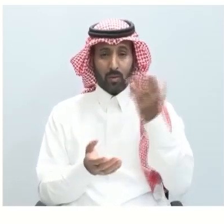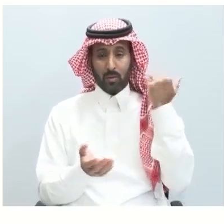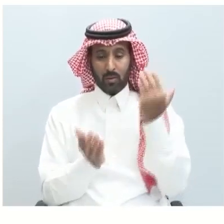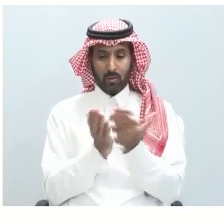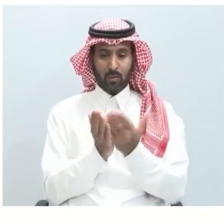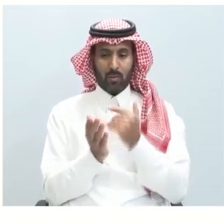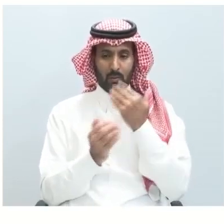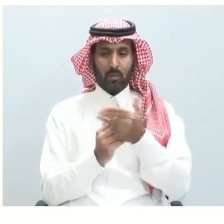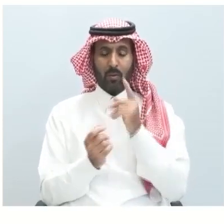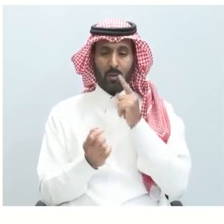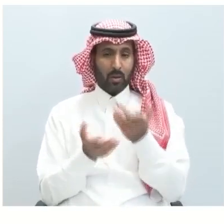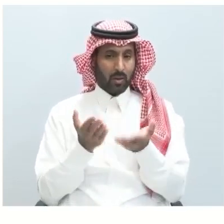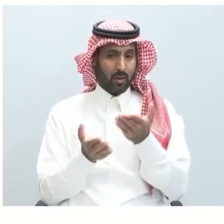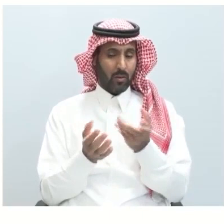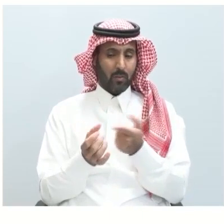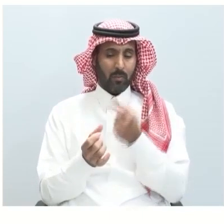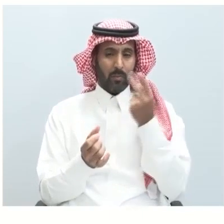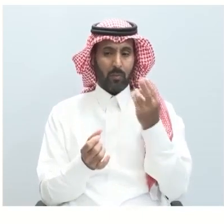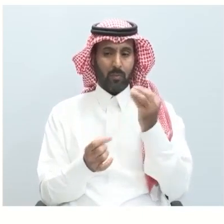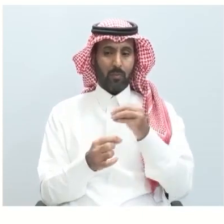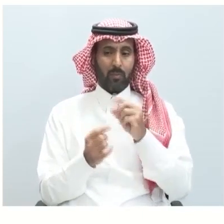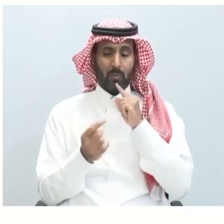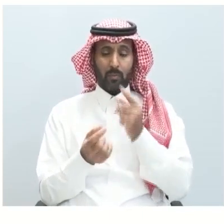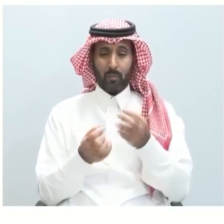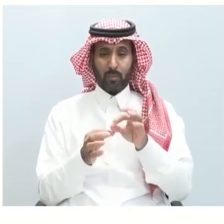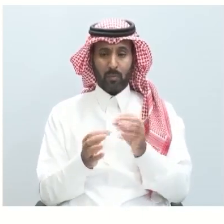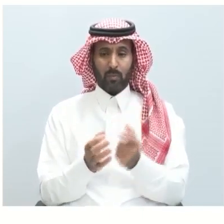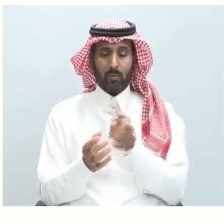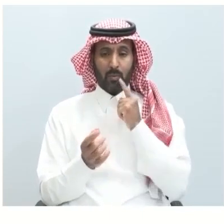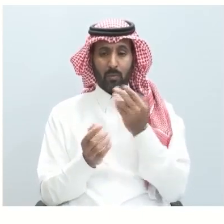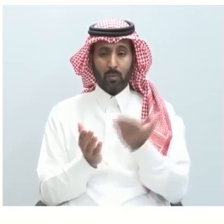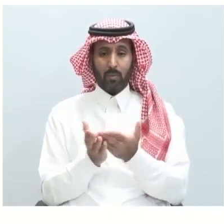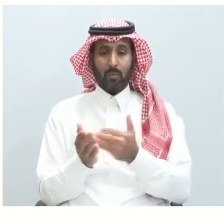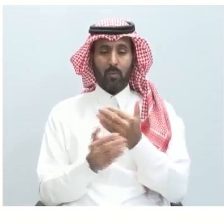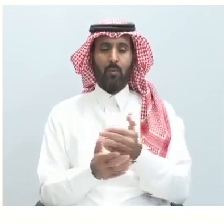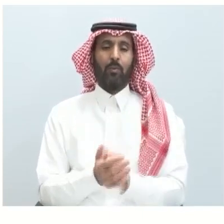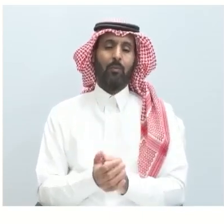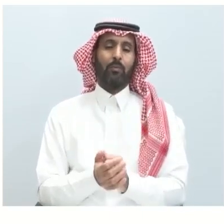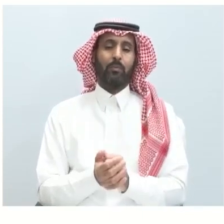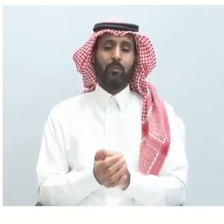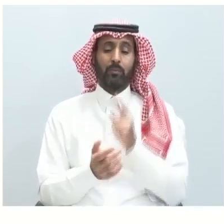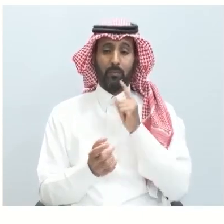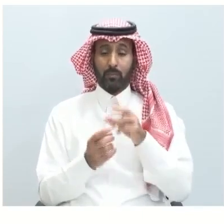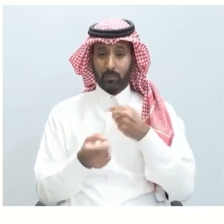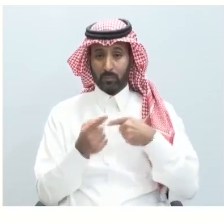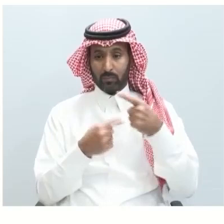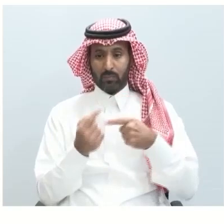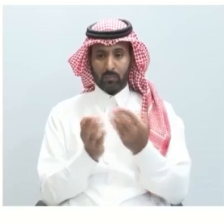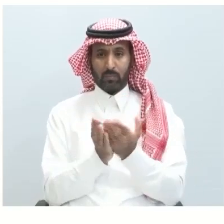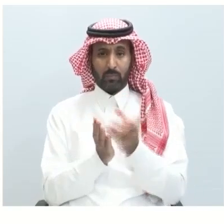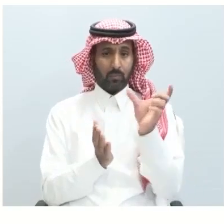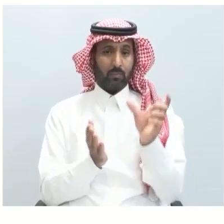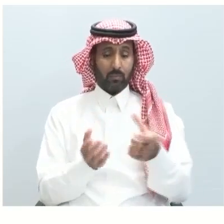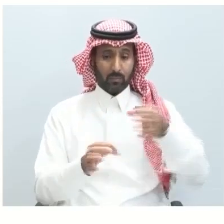القادمه تحسب ثوابت الالتزم من بيانات التركيز ايضا ستكون في حصه قادمه مراجعه المفردات